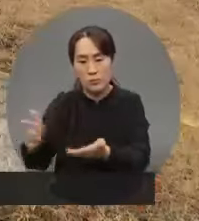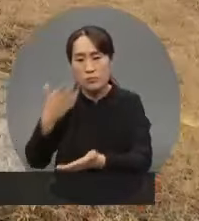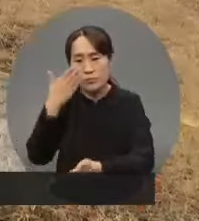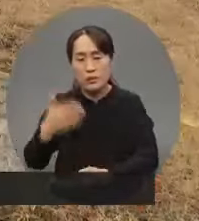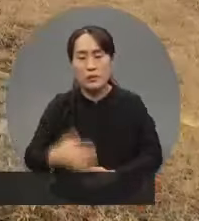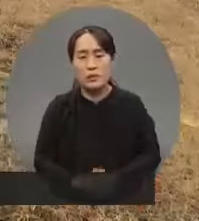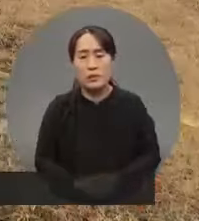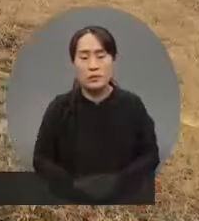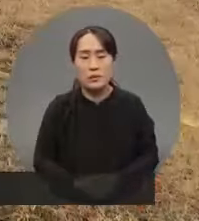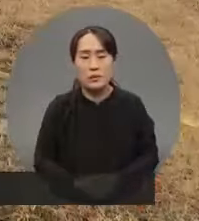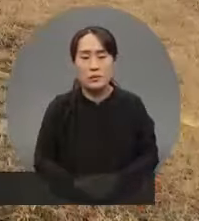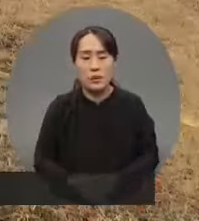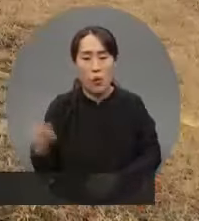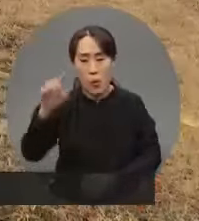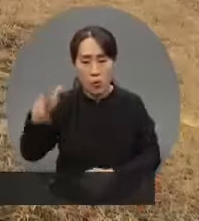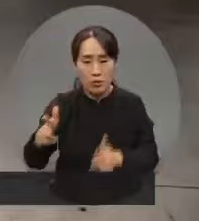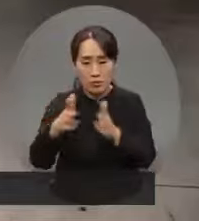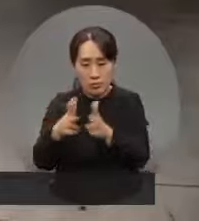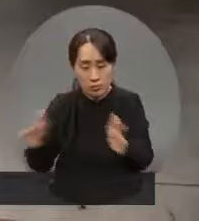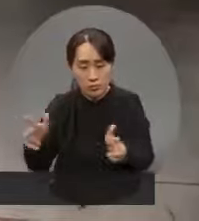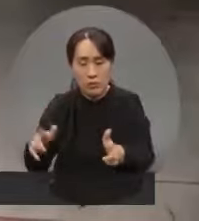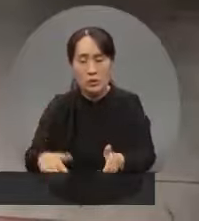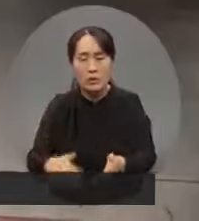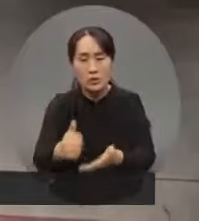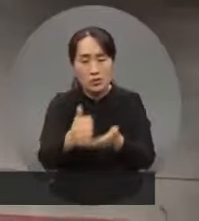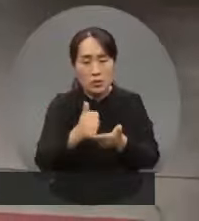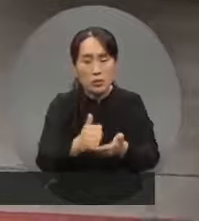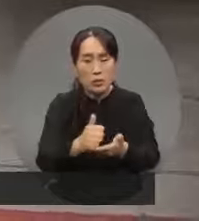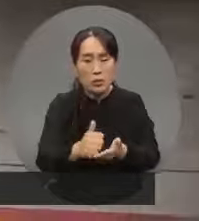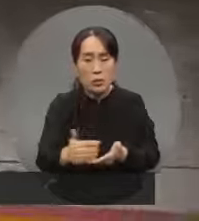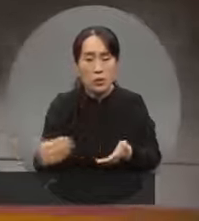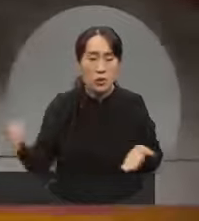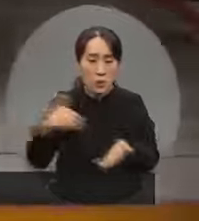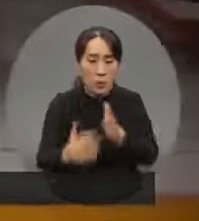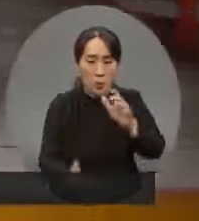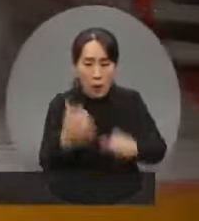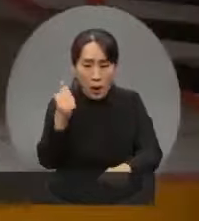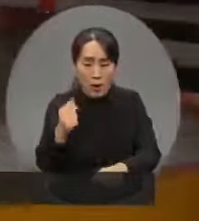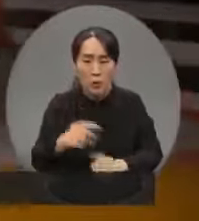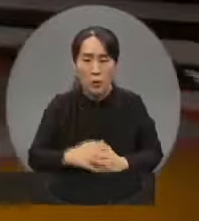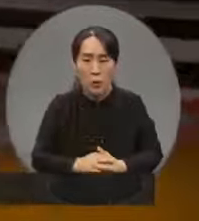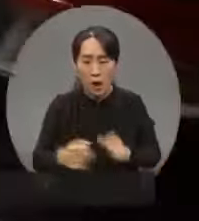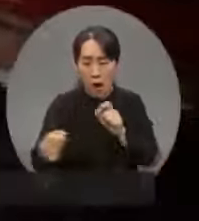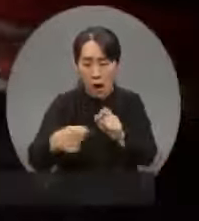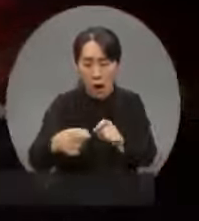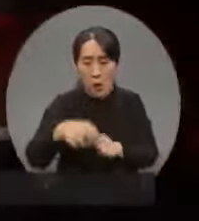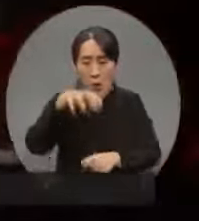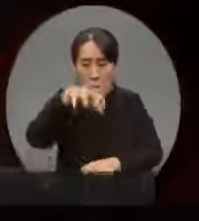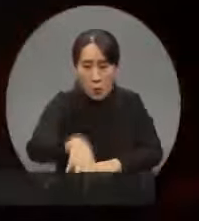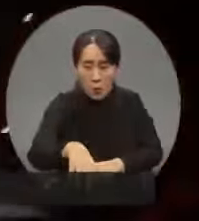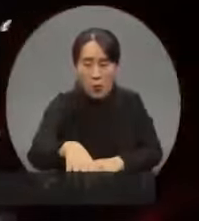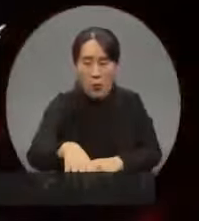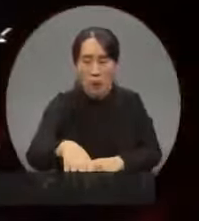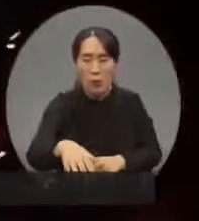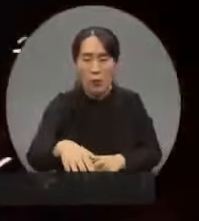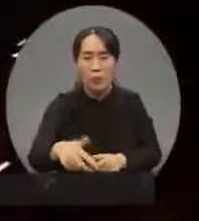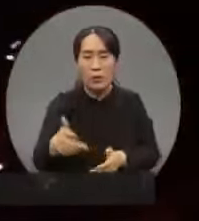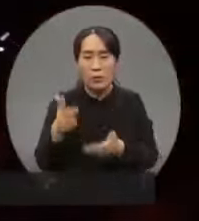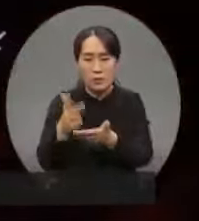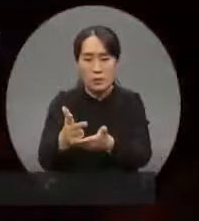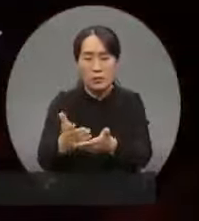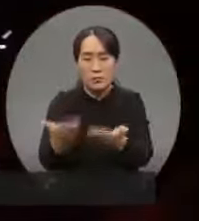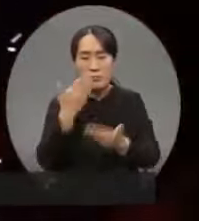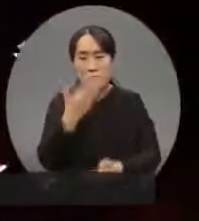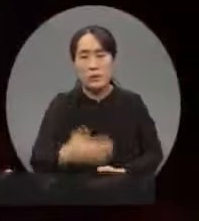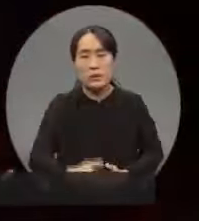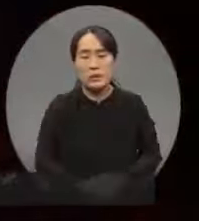옮겨집니다. 어디에 보관하든 이용객은 도착 직후 여객청사와 맞닿은 주차타워 안에서 차를